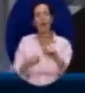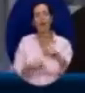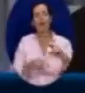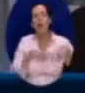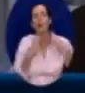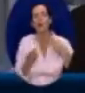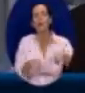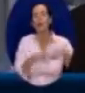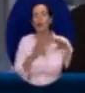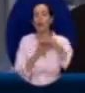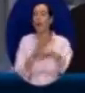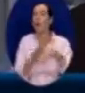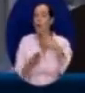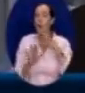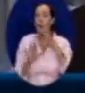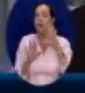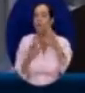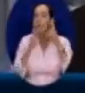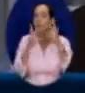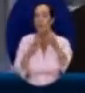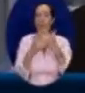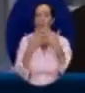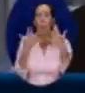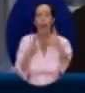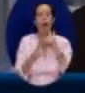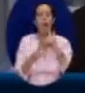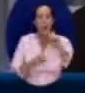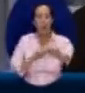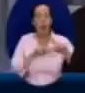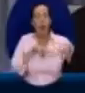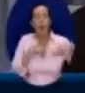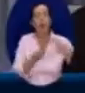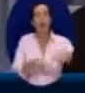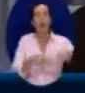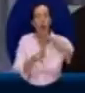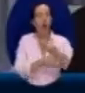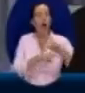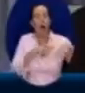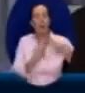שיטתית, והחוק אומר את זה בצורה מפורשת ביותר, חוזרת ונשנית במספר